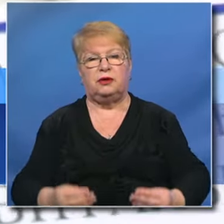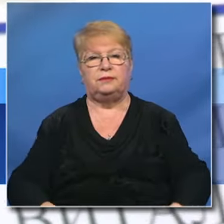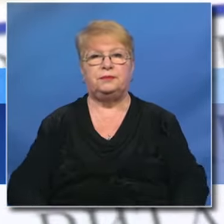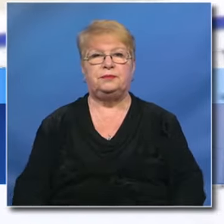дне